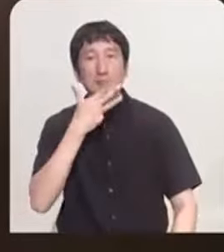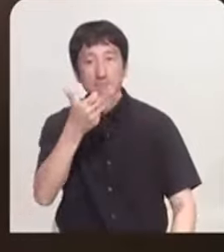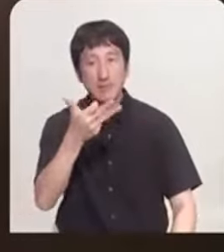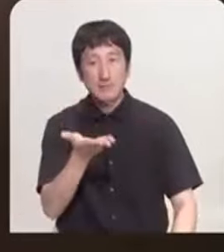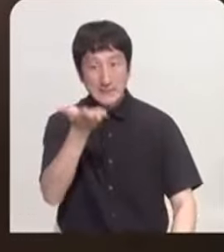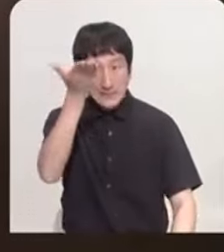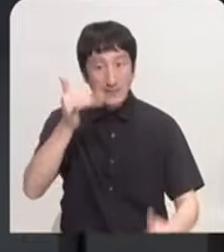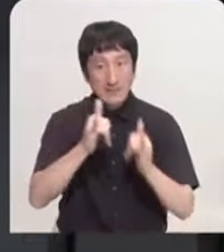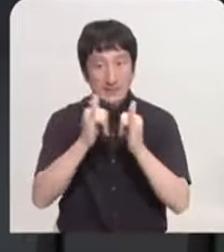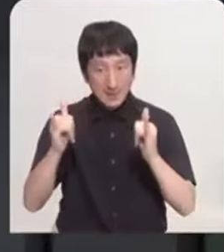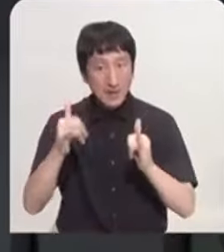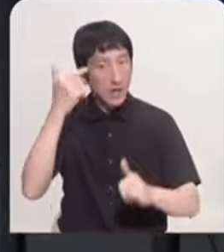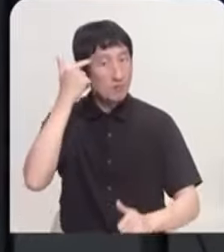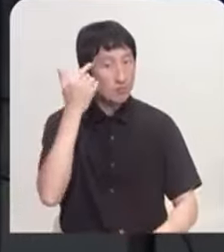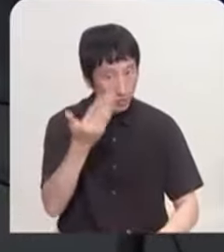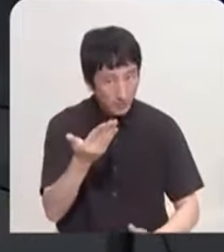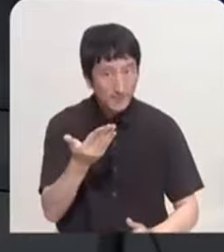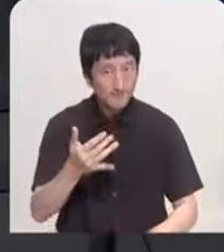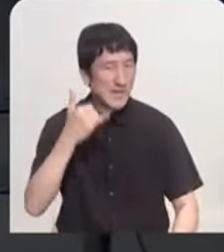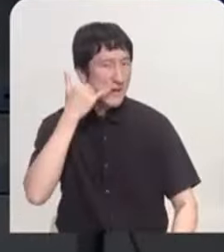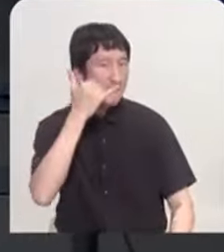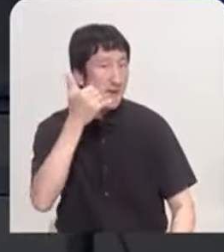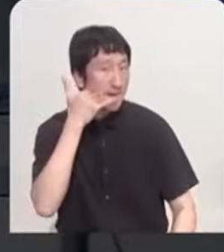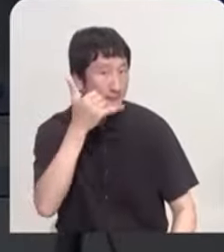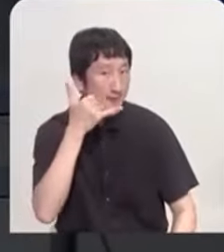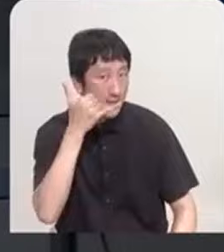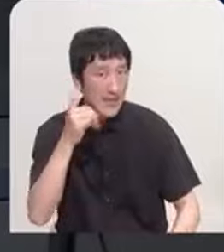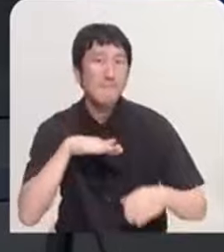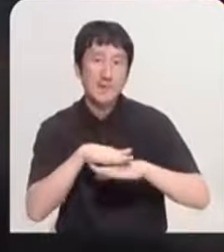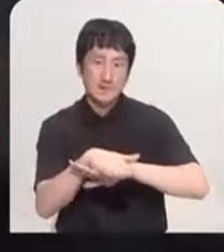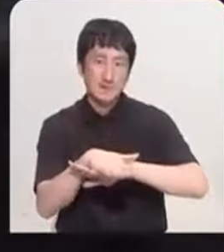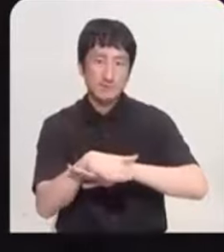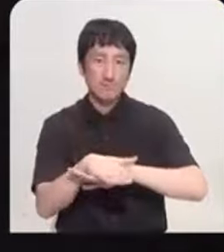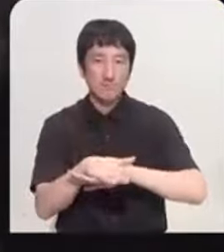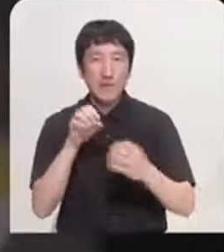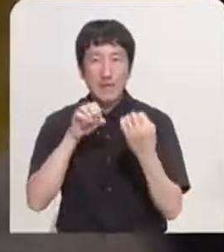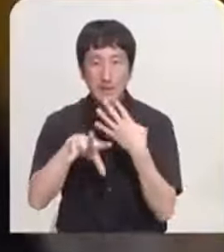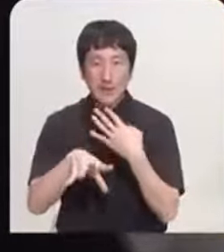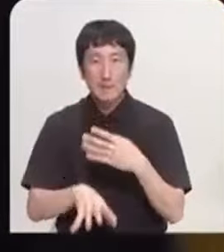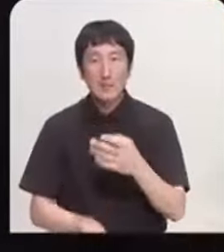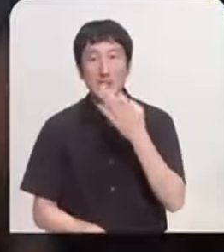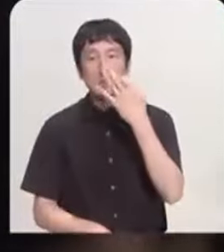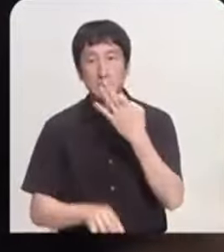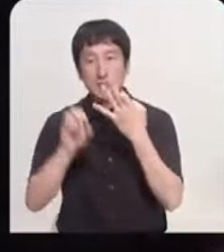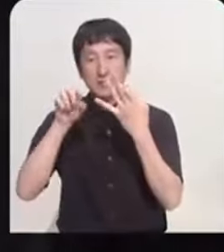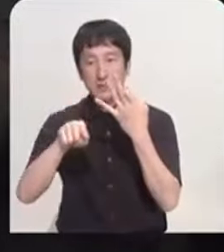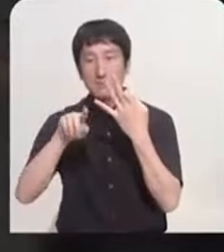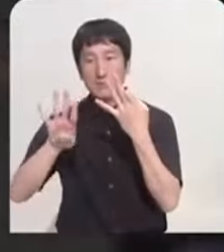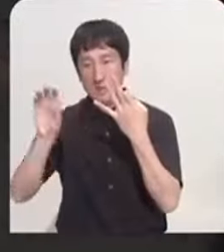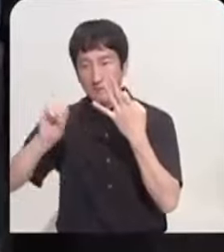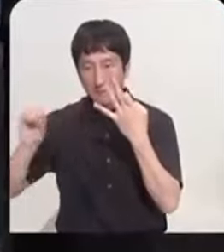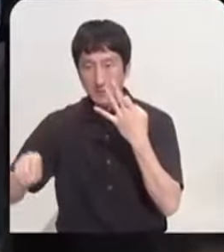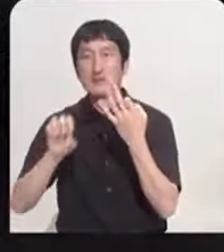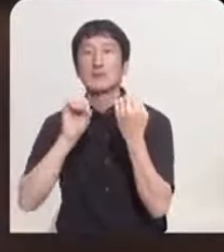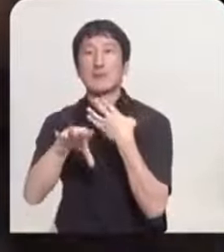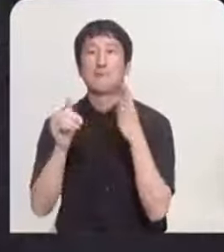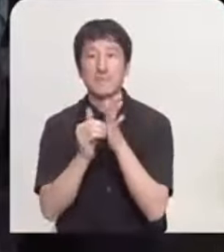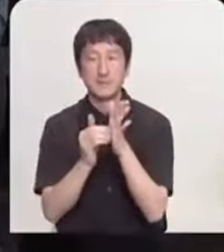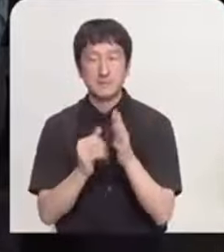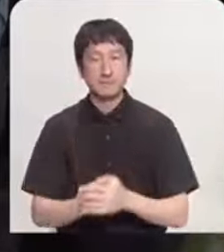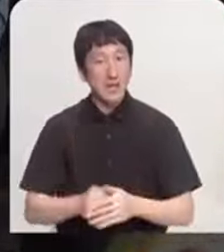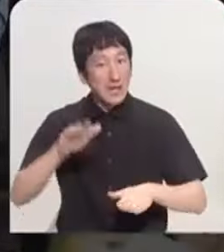대상으로 면접에 의한 전하 면접 조사로 실시했으며 응답률은 14.4% 표본